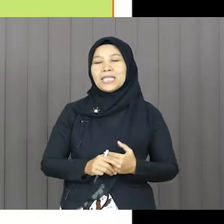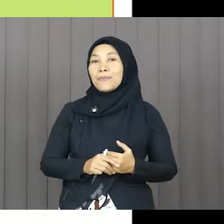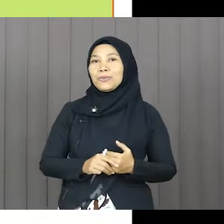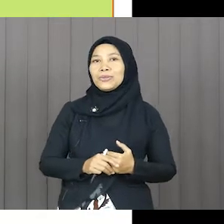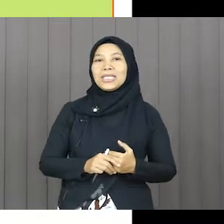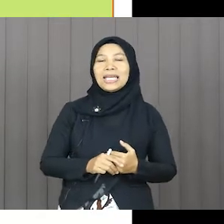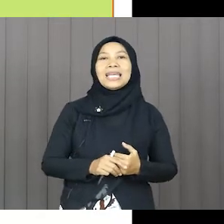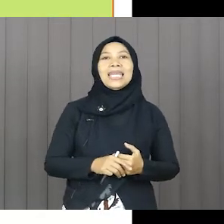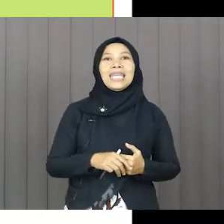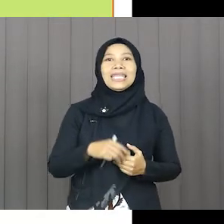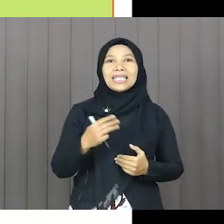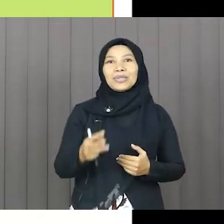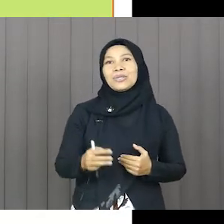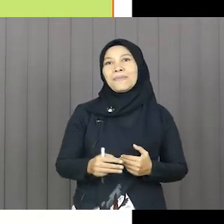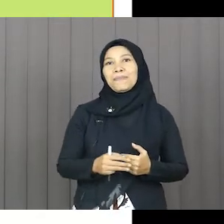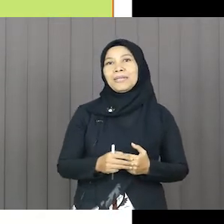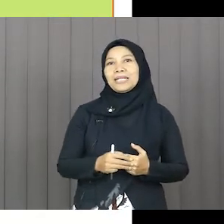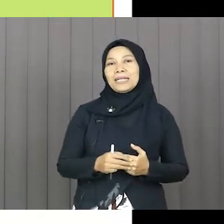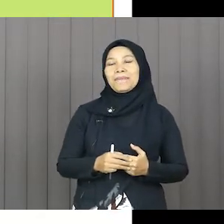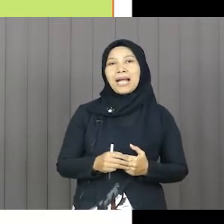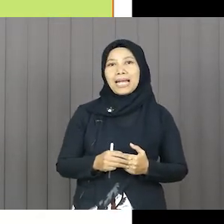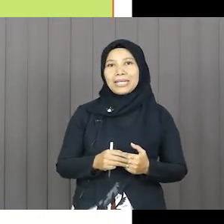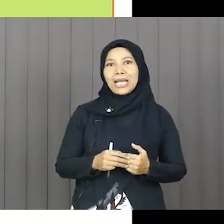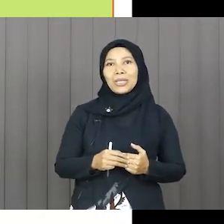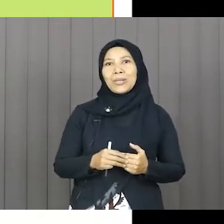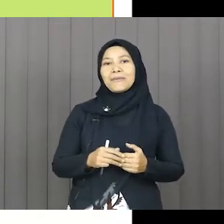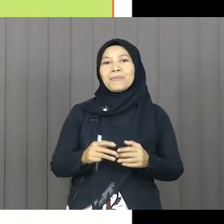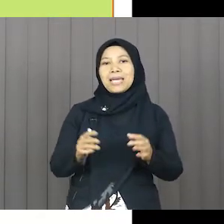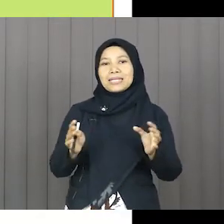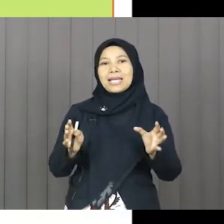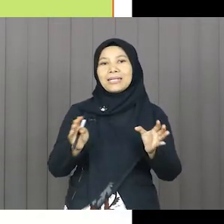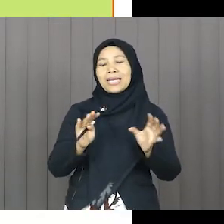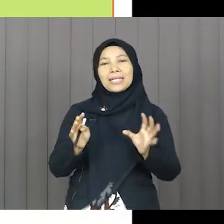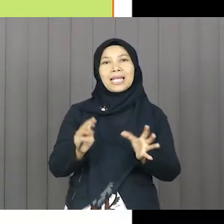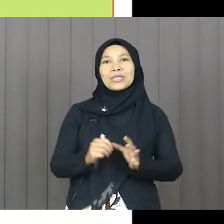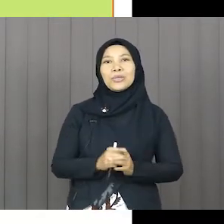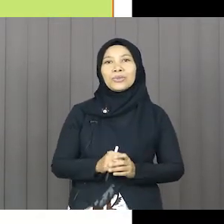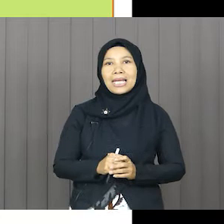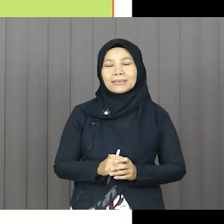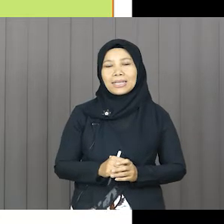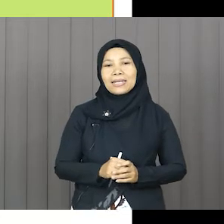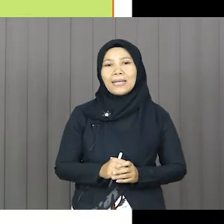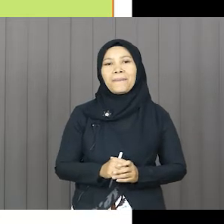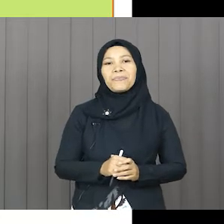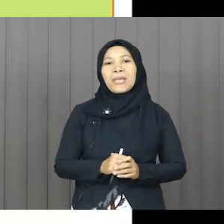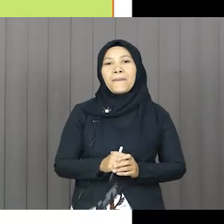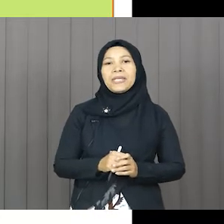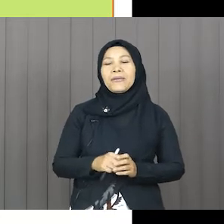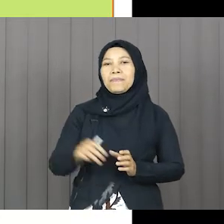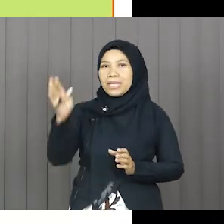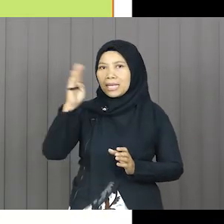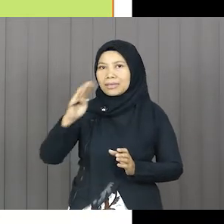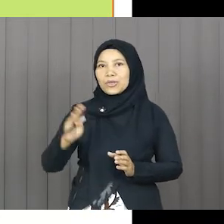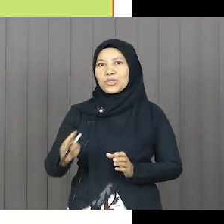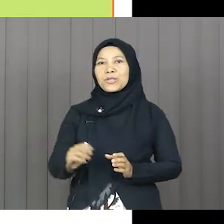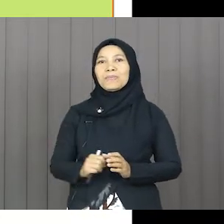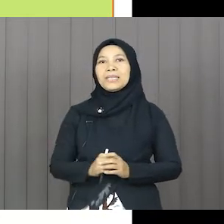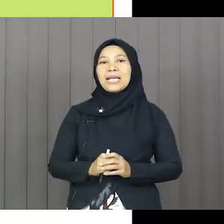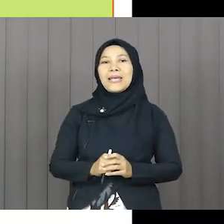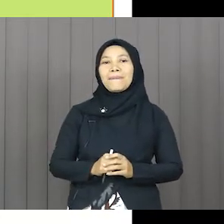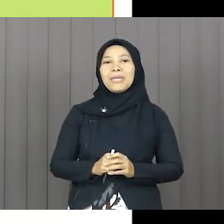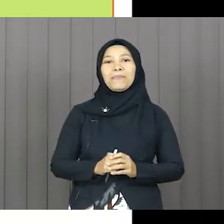menjadi 33, ini tentunya perkembangan yang luar biasa dari rasio utang terhadap PDB yang